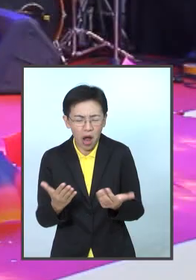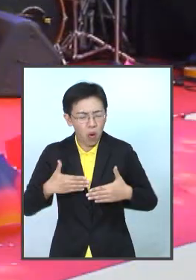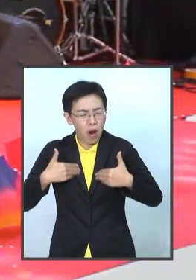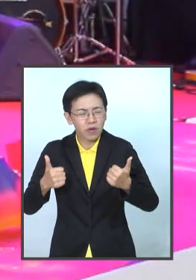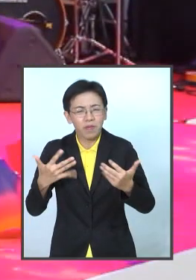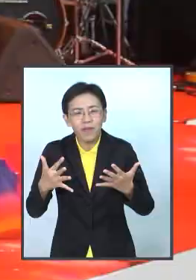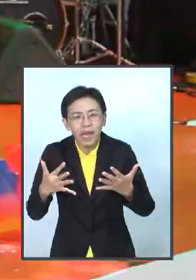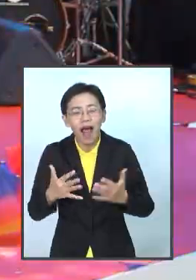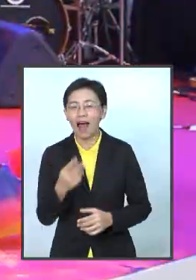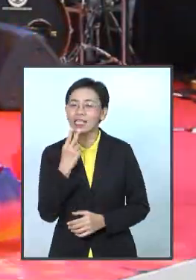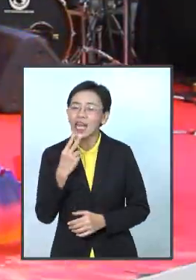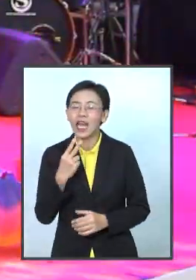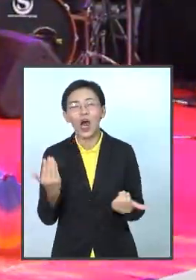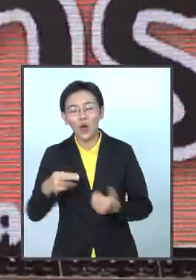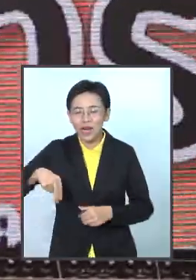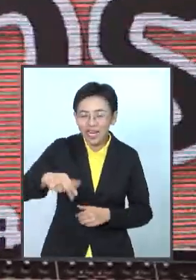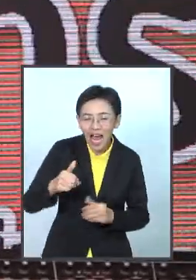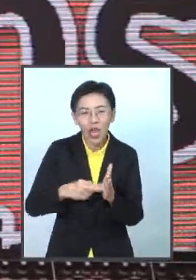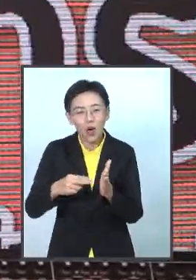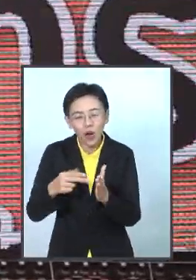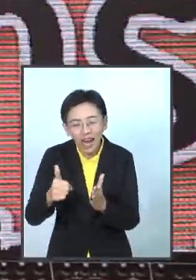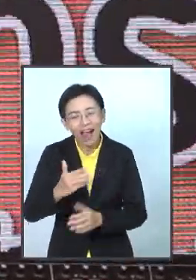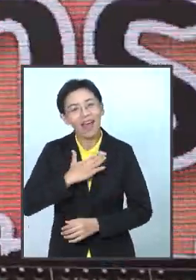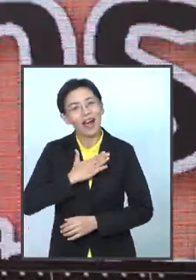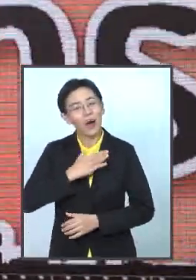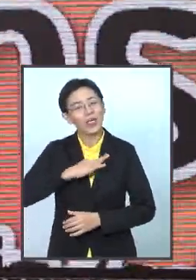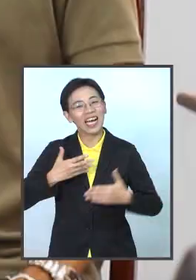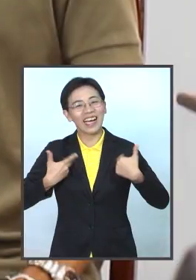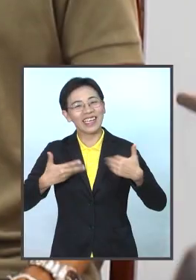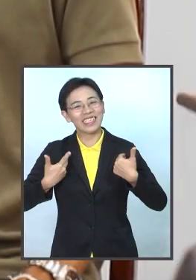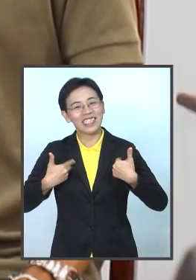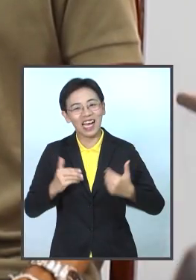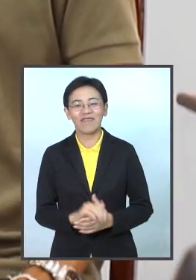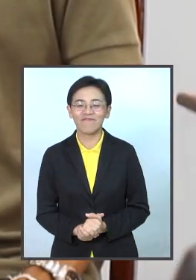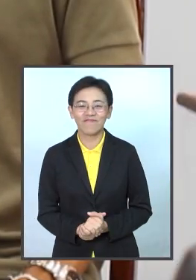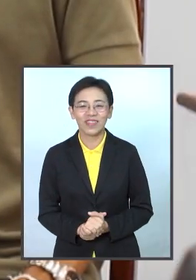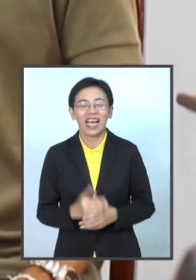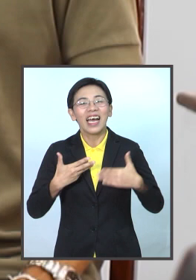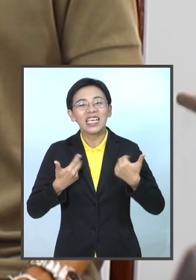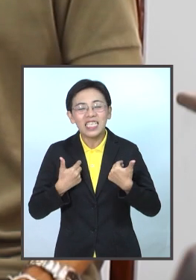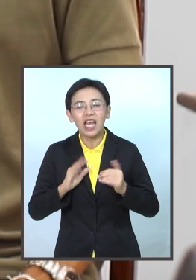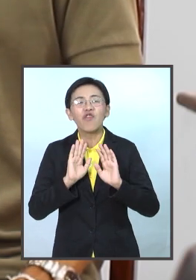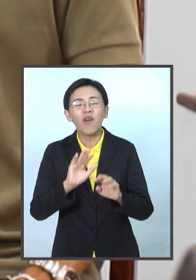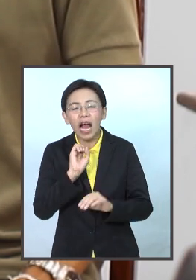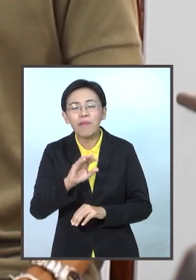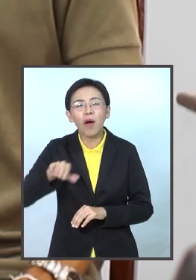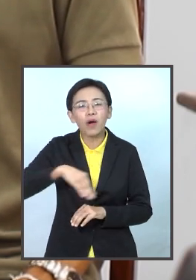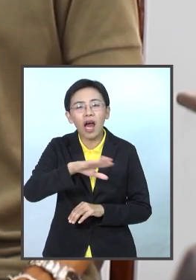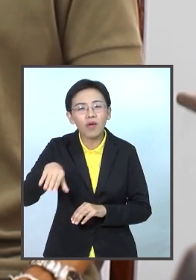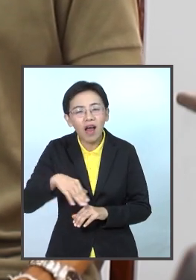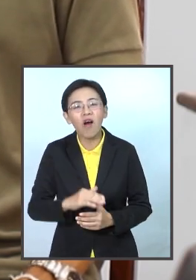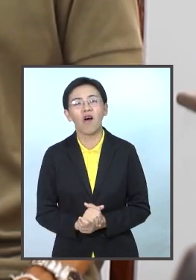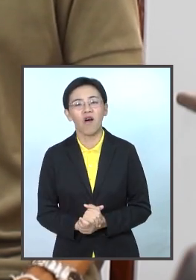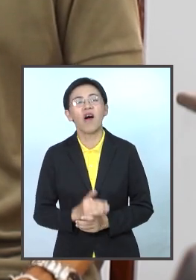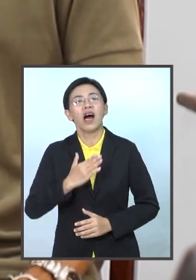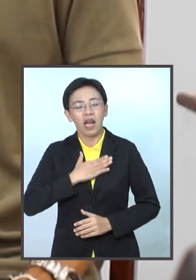ครับแต่เห็นเขาเดินได้เขาวิ่งได้ตั้งแต่นั้นมาแล้วก็ดีใจครับก็อยากจะฝากบอกว่าอันดับแรกก็คือเ